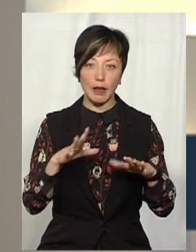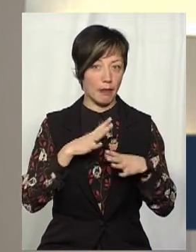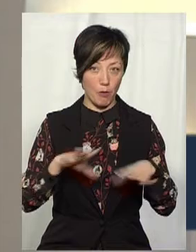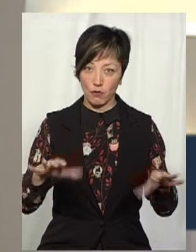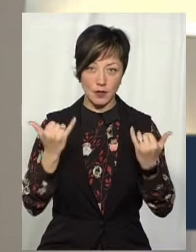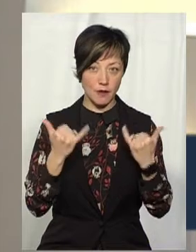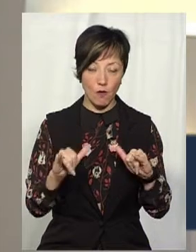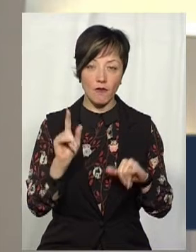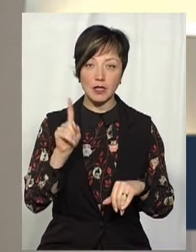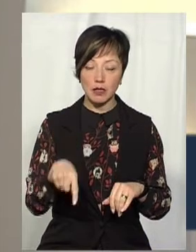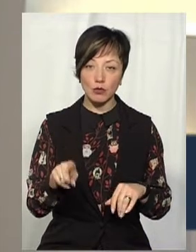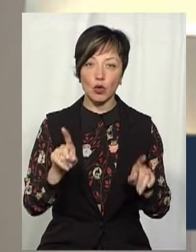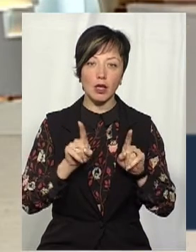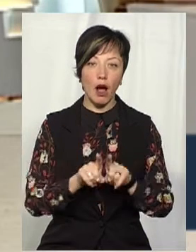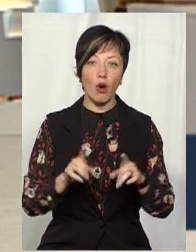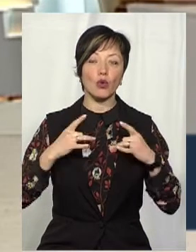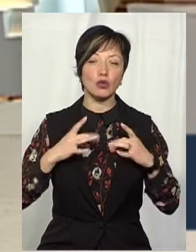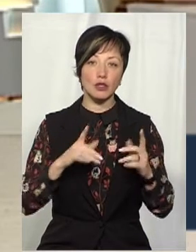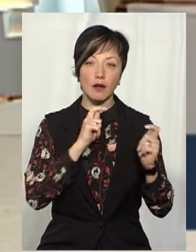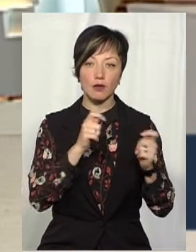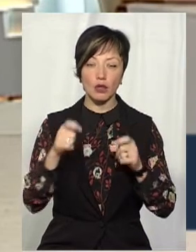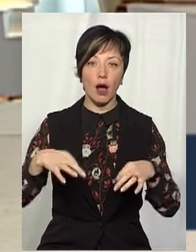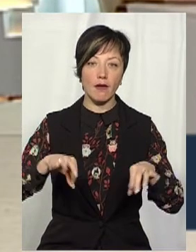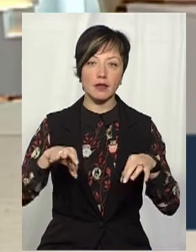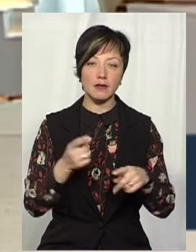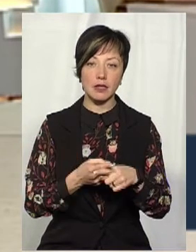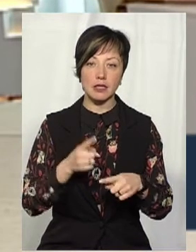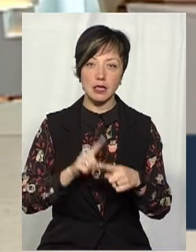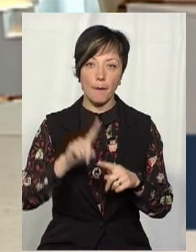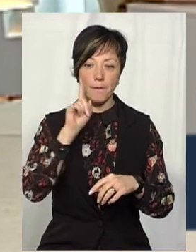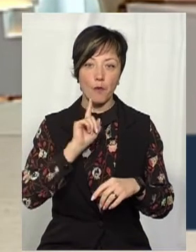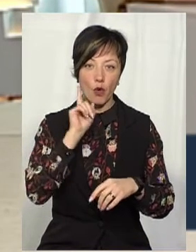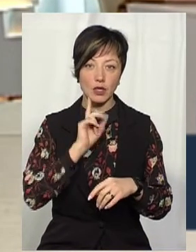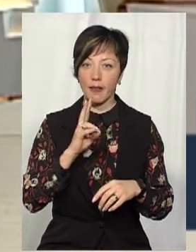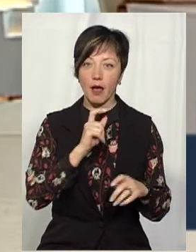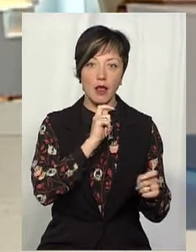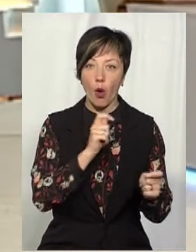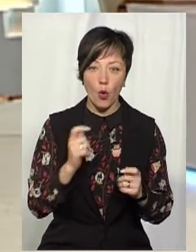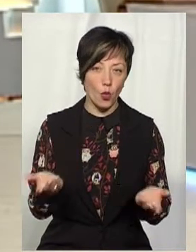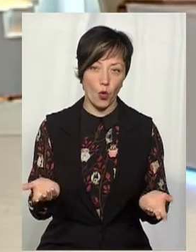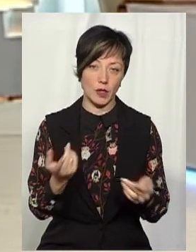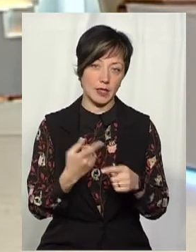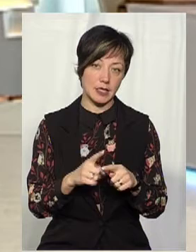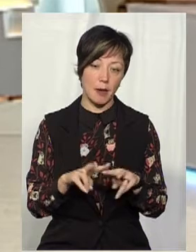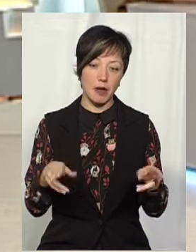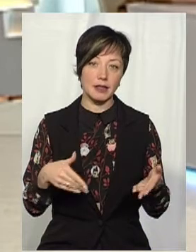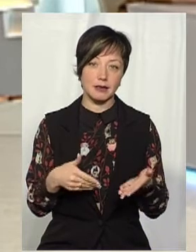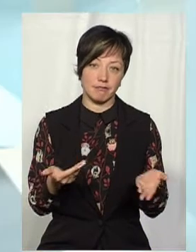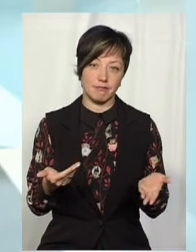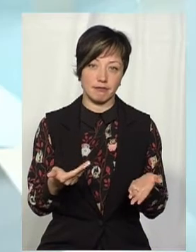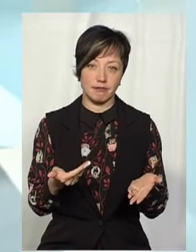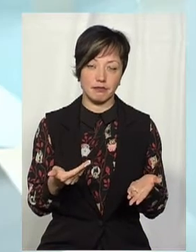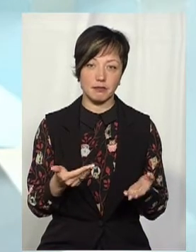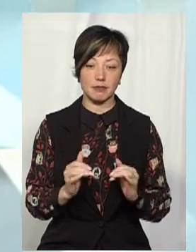він здивований тим, що так урочисто вручають автівки, адже це поки що не нагороди, це от ніби засіб для